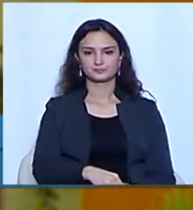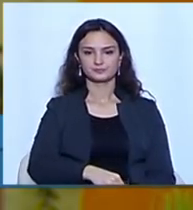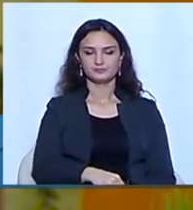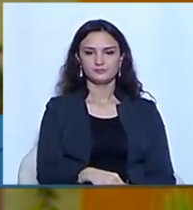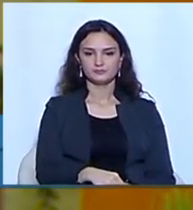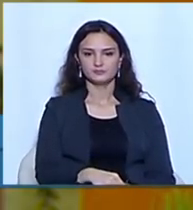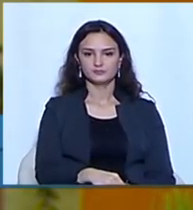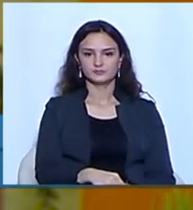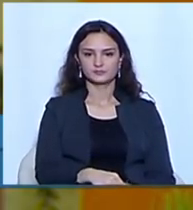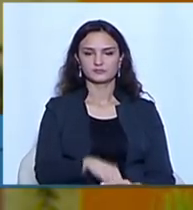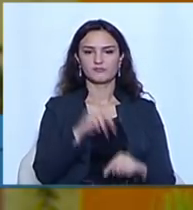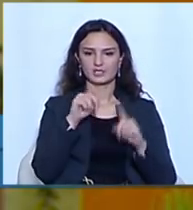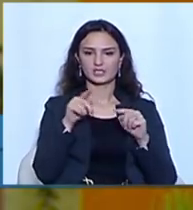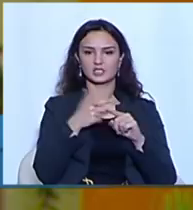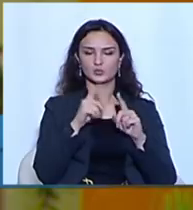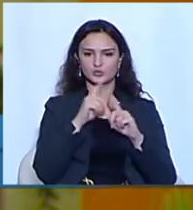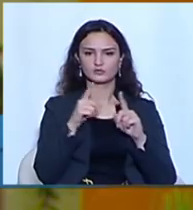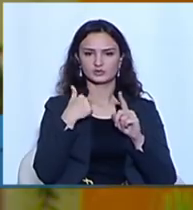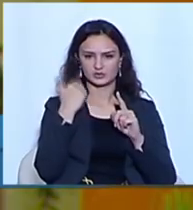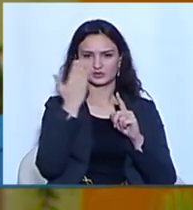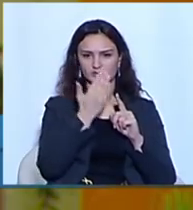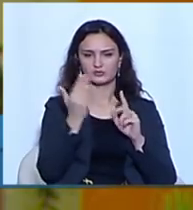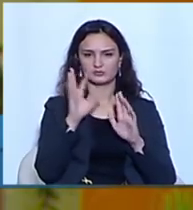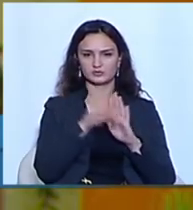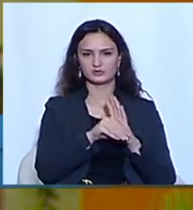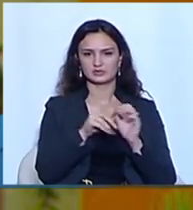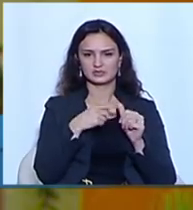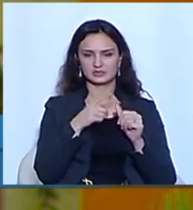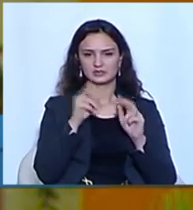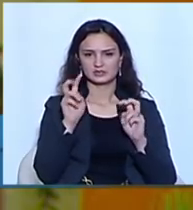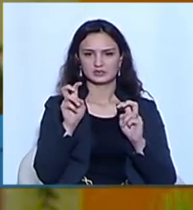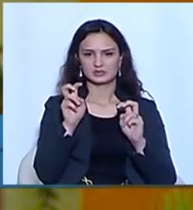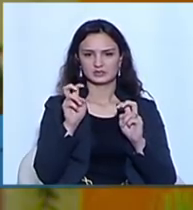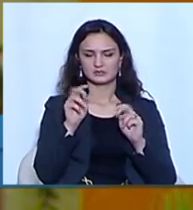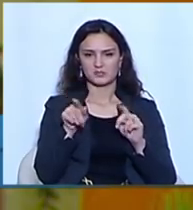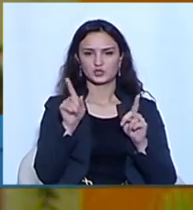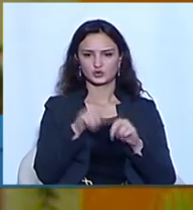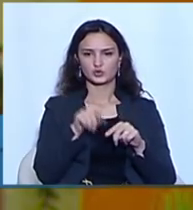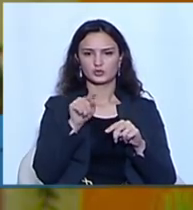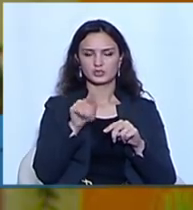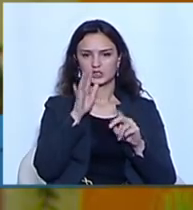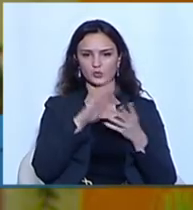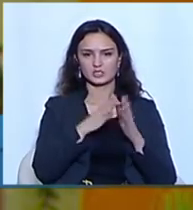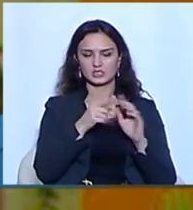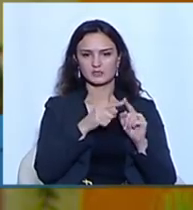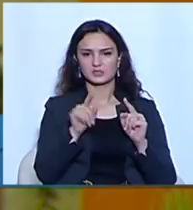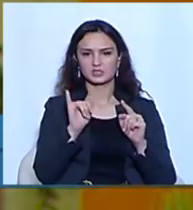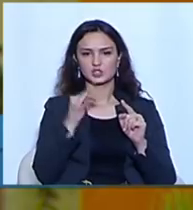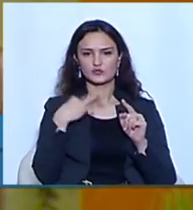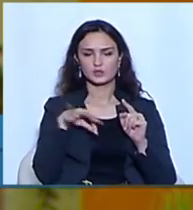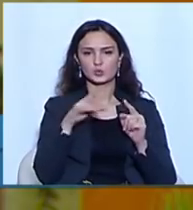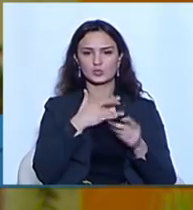ხანდახან ძალიან უცნაურია ჩვენ საზოგადოებაში დამკვიდრებული სტერეოტიპი, მათ შორის სიტუაციებში, სადაც